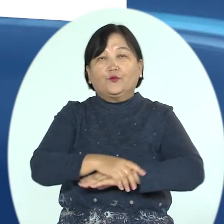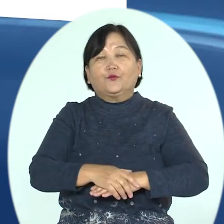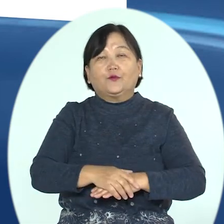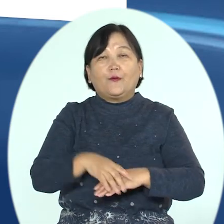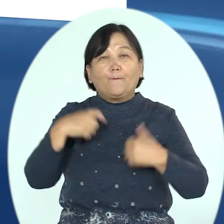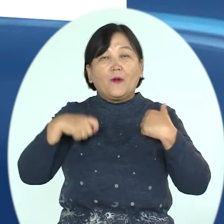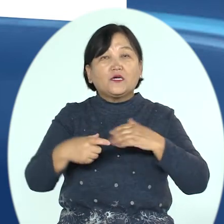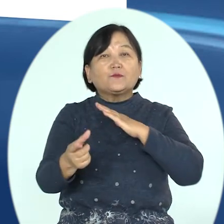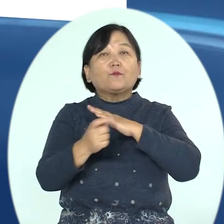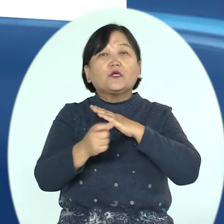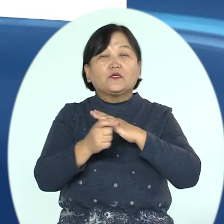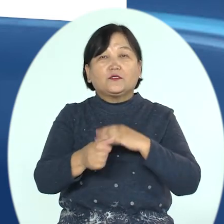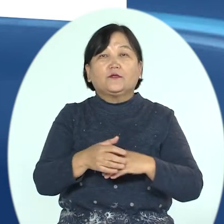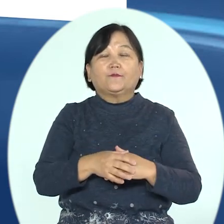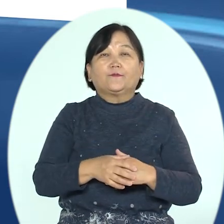багш